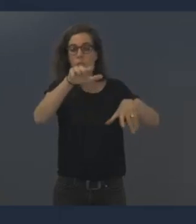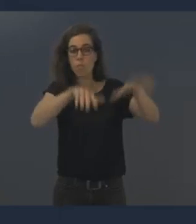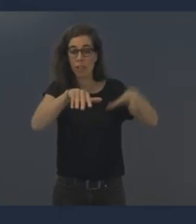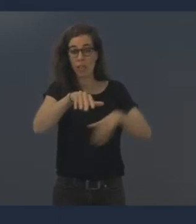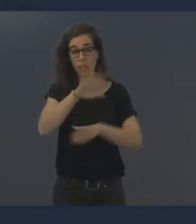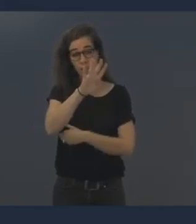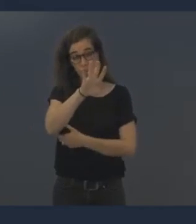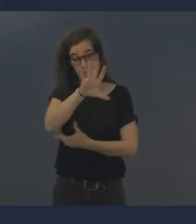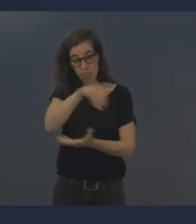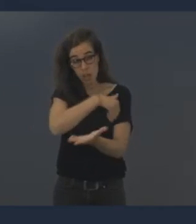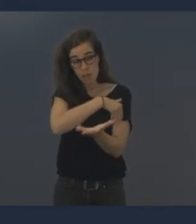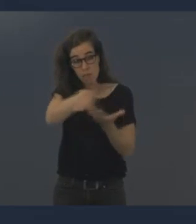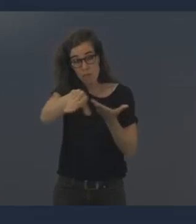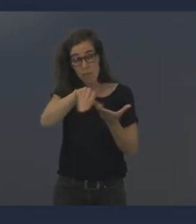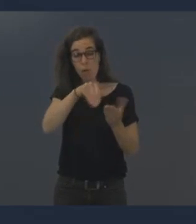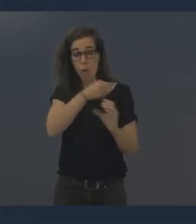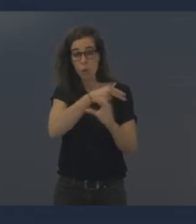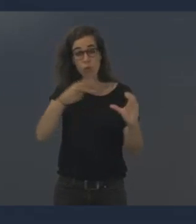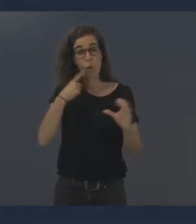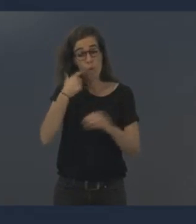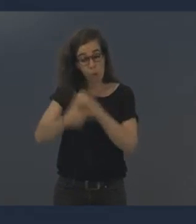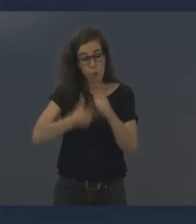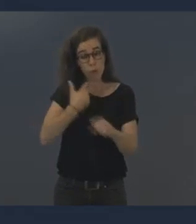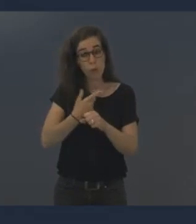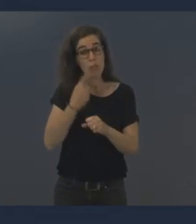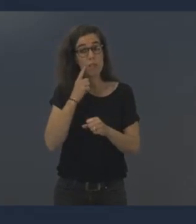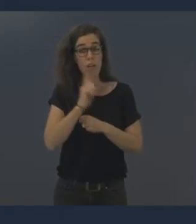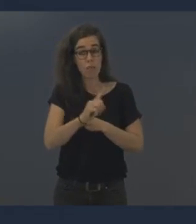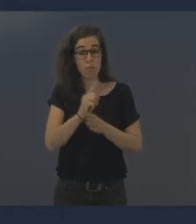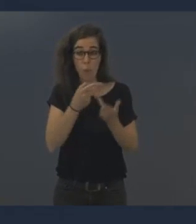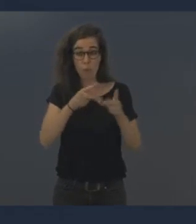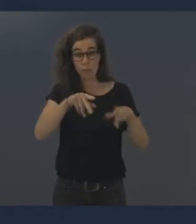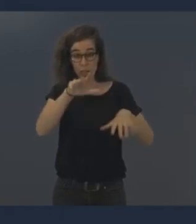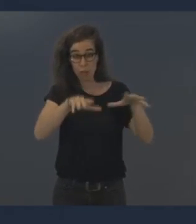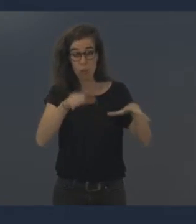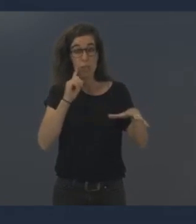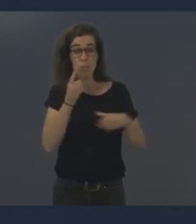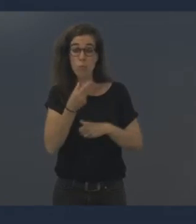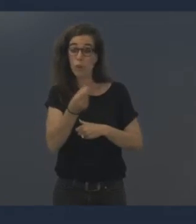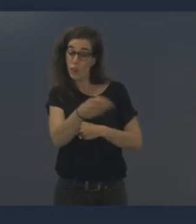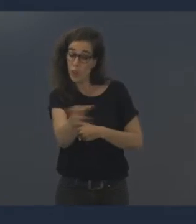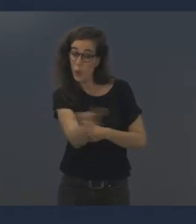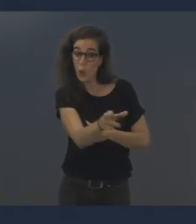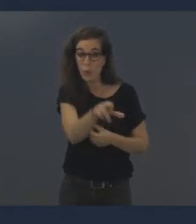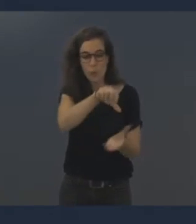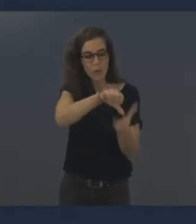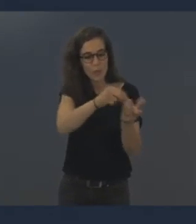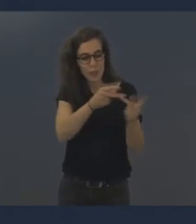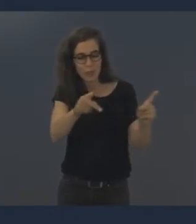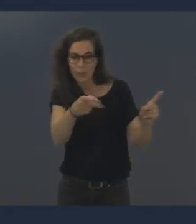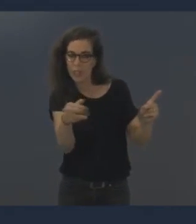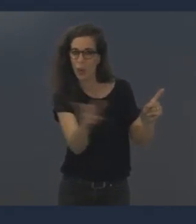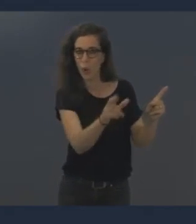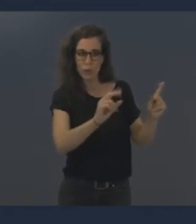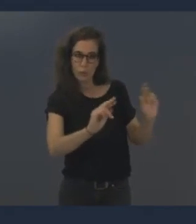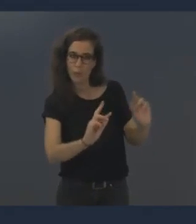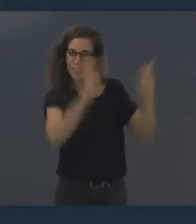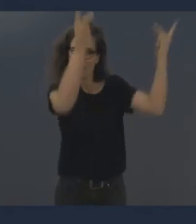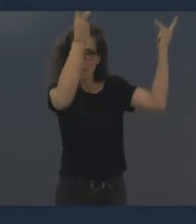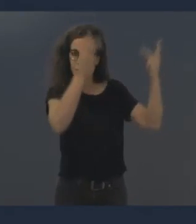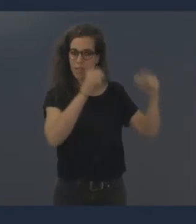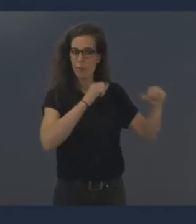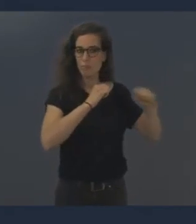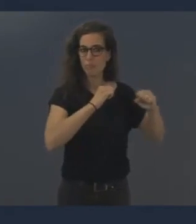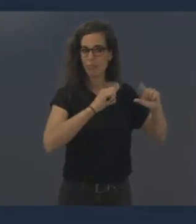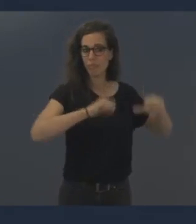25 villes moyennes de notre région pour, je cite, redynamiser les centres des villes moyennes. Soit, mes chers collègues, exactement le même